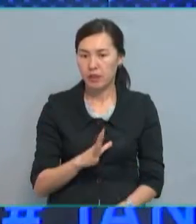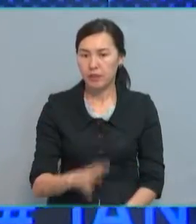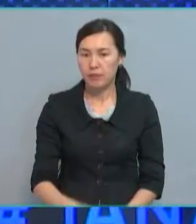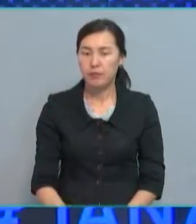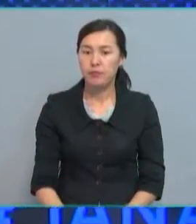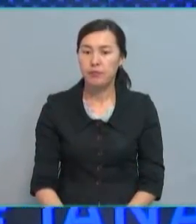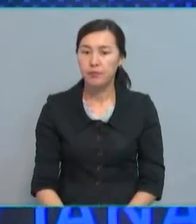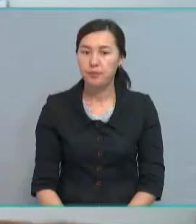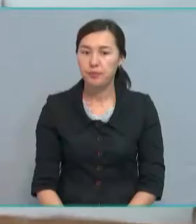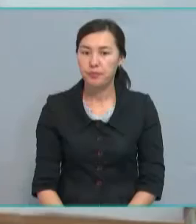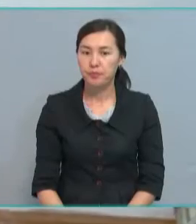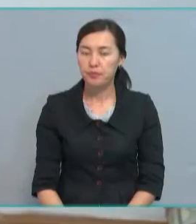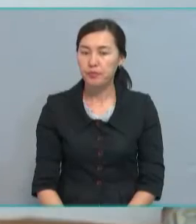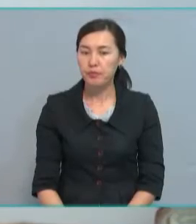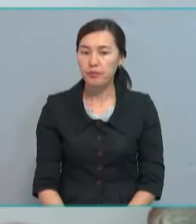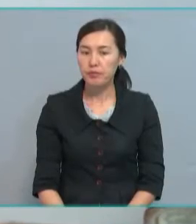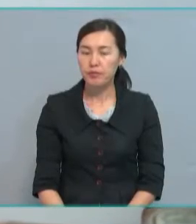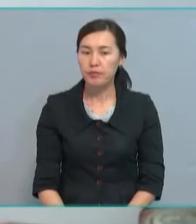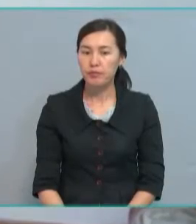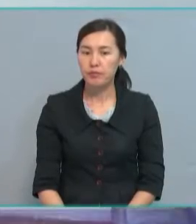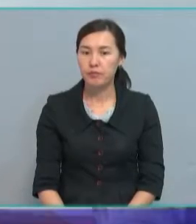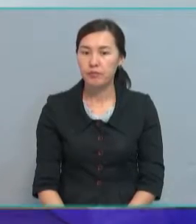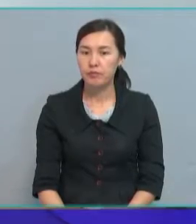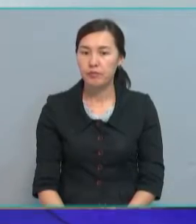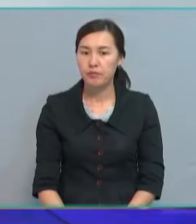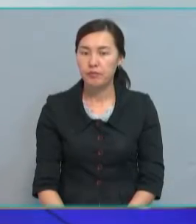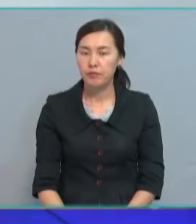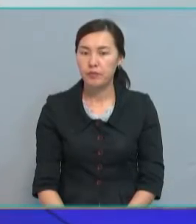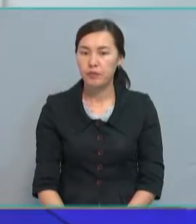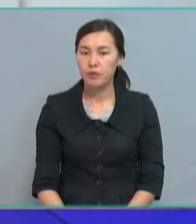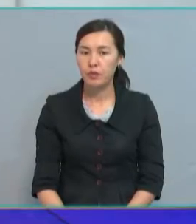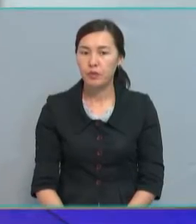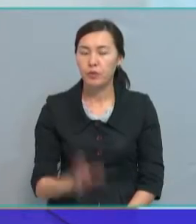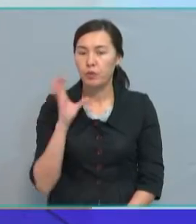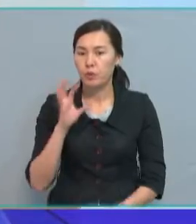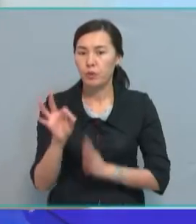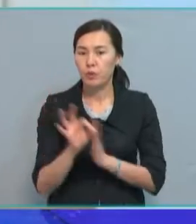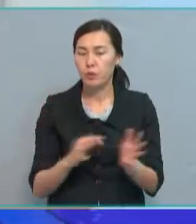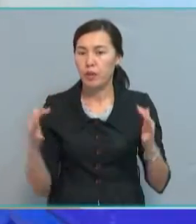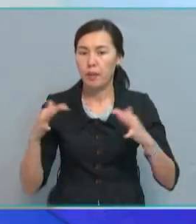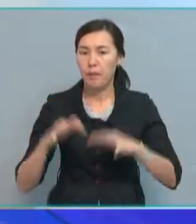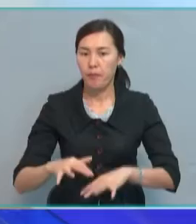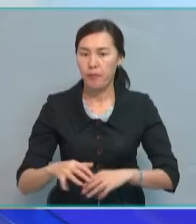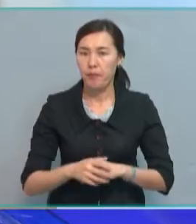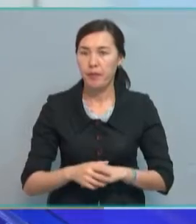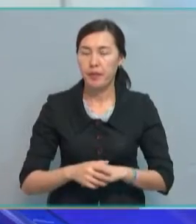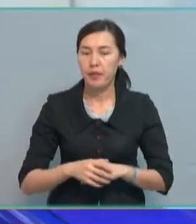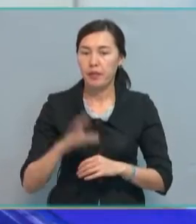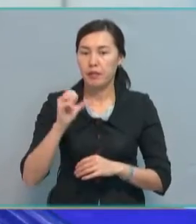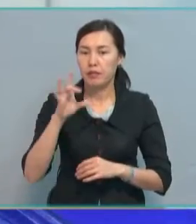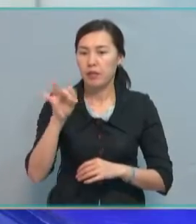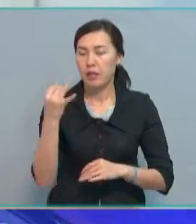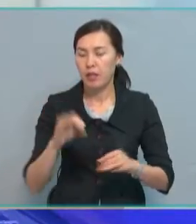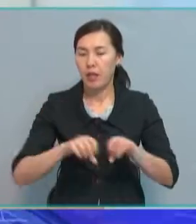келді. Алдынан да артынан да келді. Қалай шығатынымыз білмей қалдық. Арт жақтағы сарайымыз құлап үйге тиді.